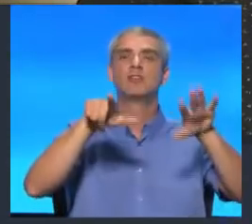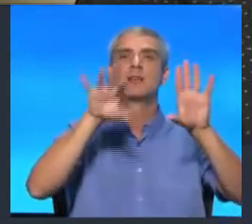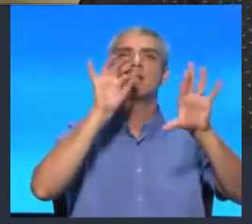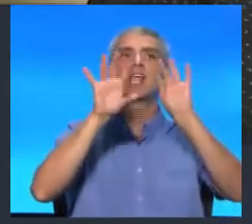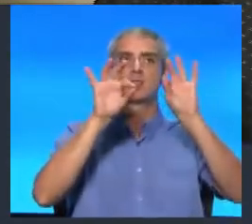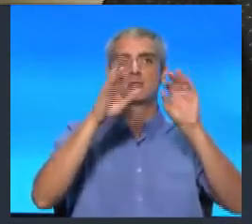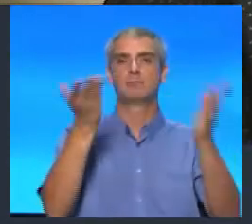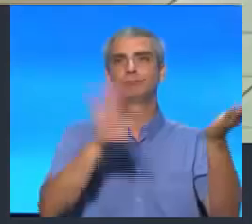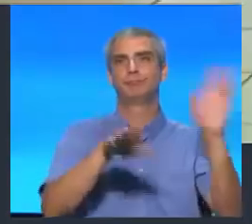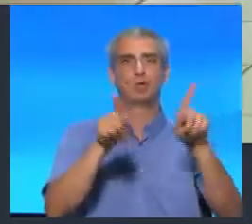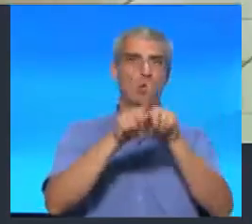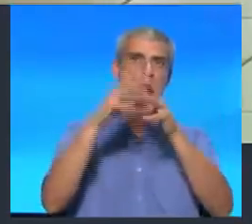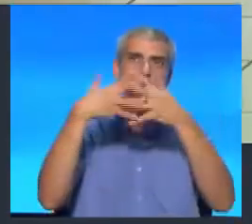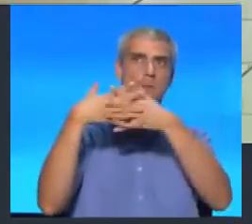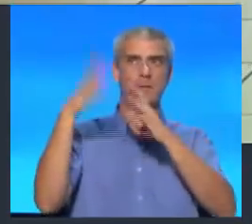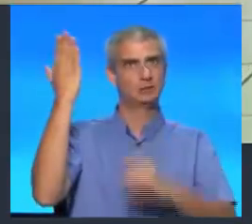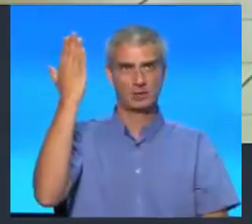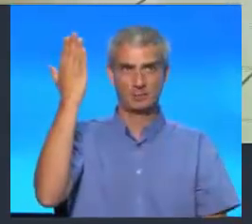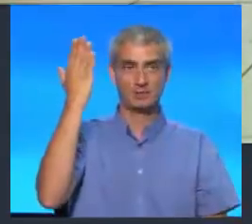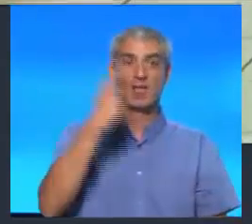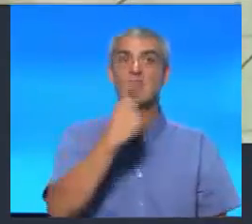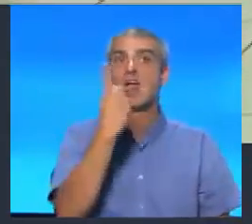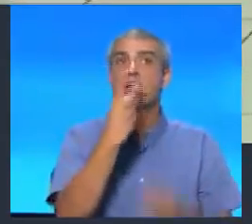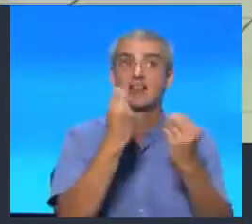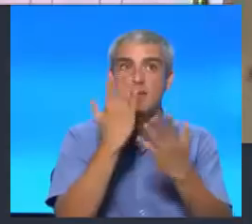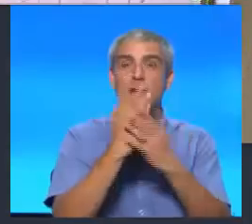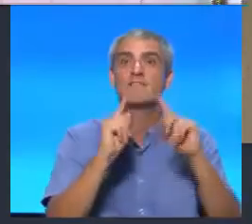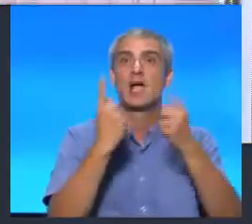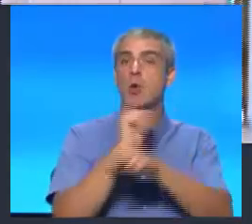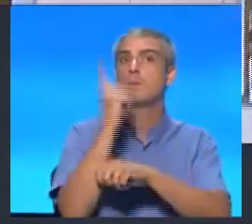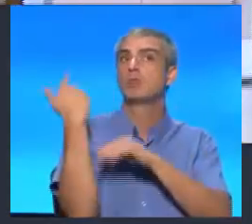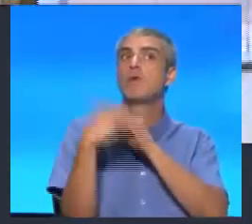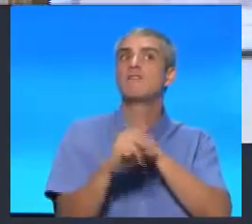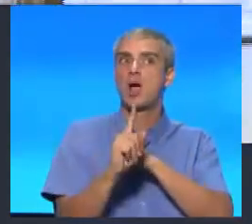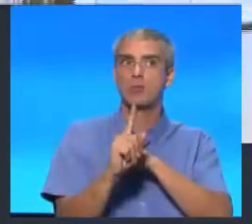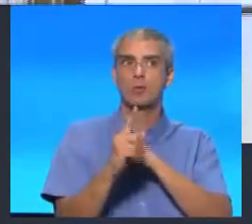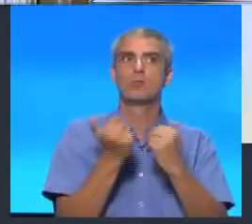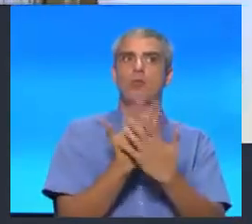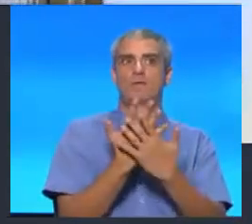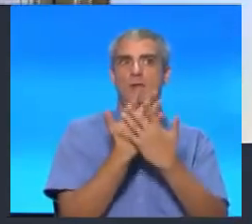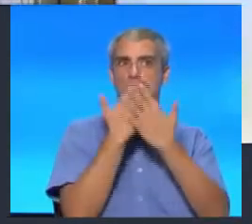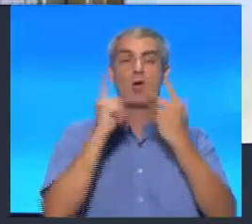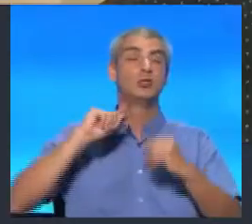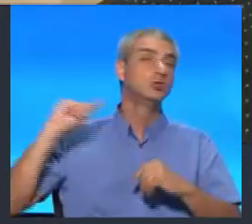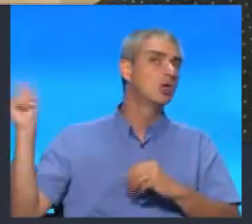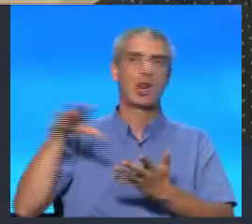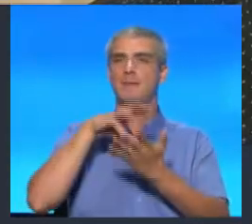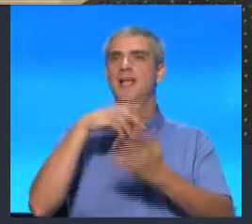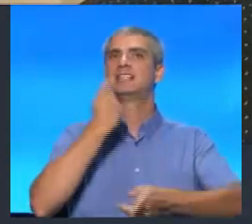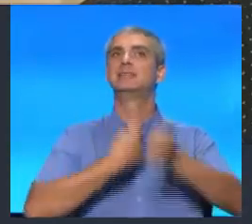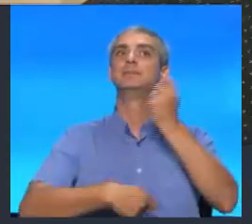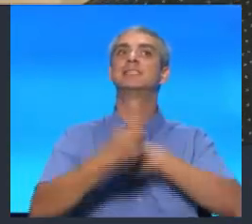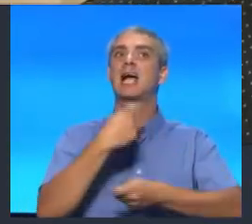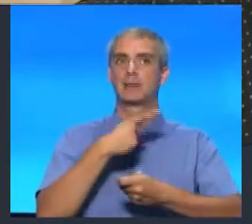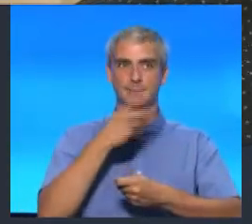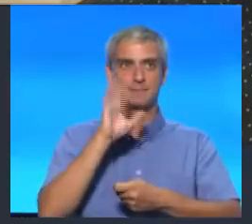dead malls שיש בארצות הברית. אחד מהדברים שקרו בזמן האחרון זה העובדה המאוד ברורה שכל המרכזים המסחרים,